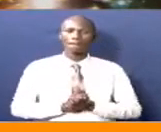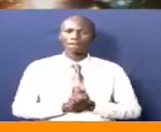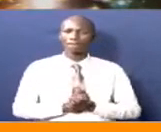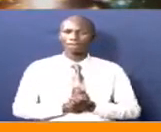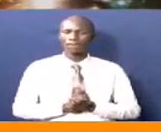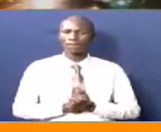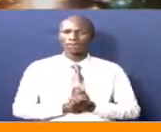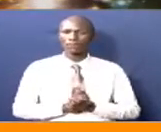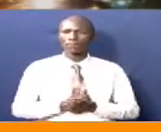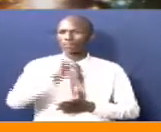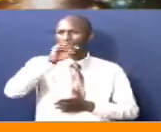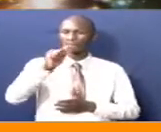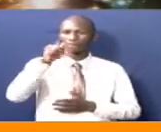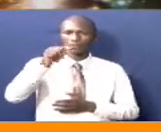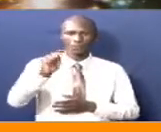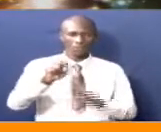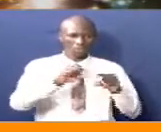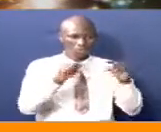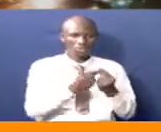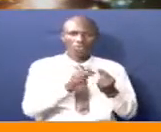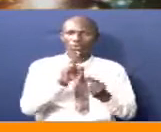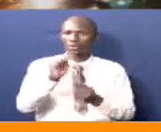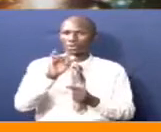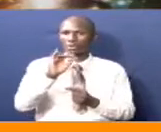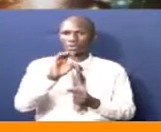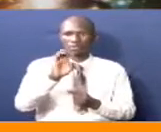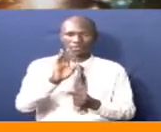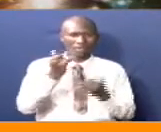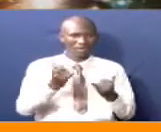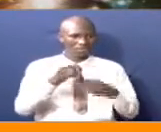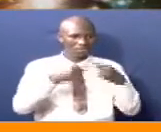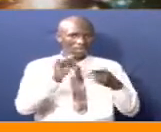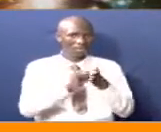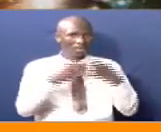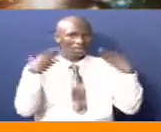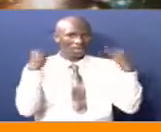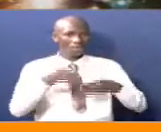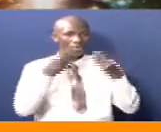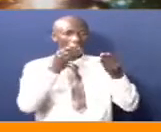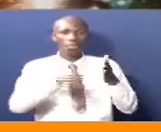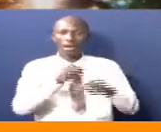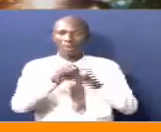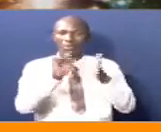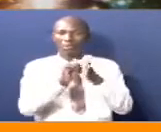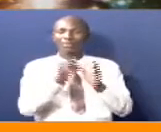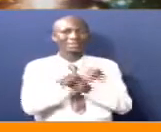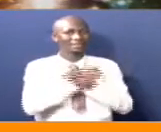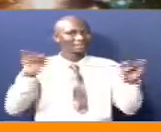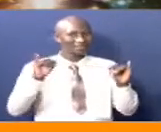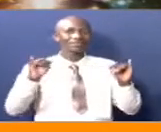Basanda wandi ya Japan engwataniyo na ikundi ya UNICEF ni matwa isese soji mwanya kunengane miyo ya kuikidia